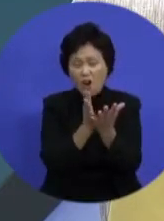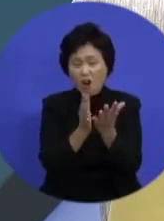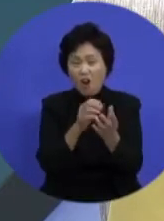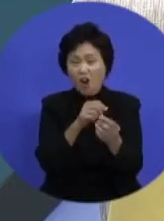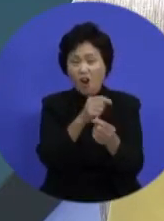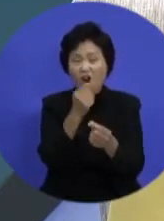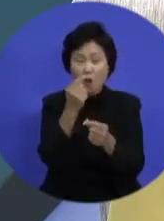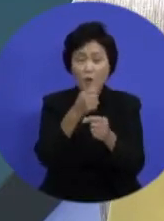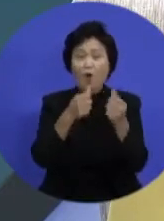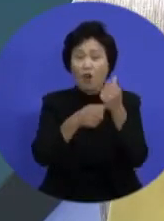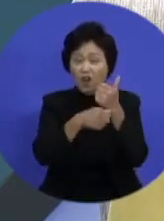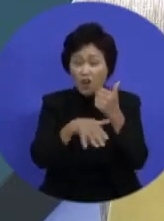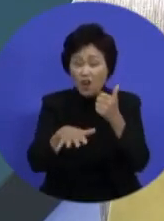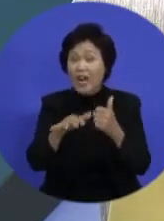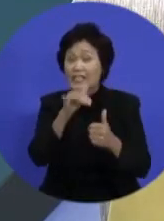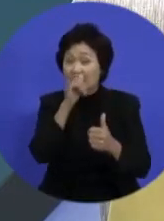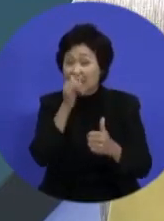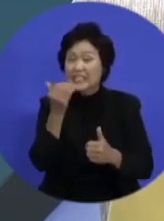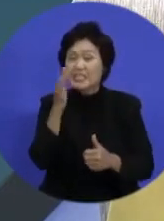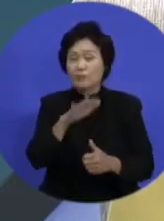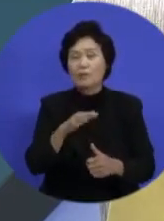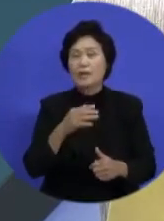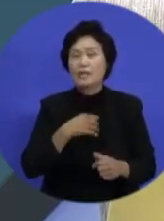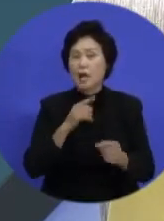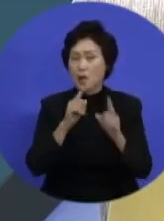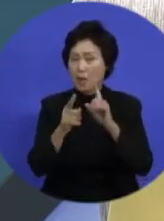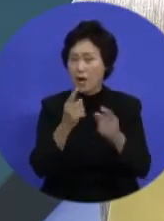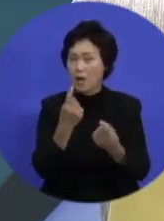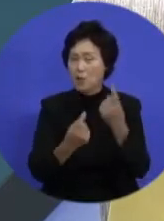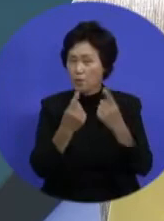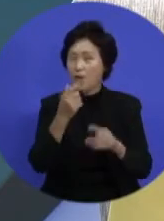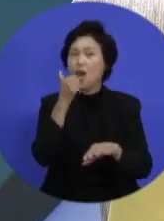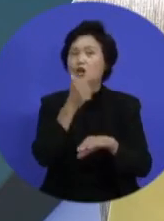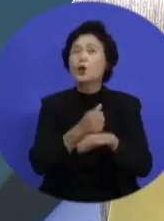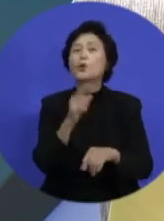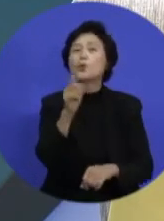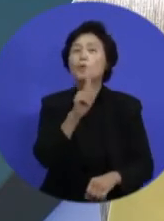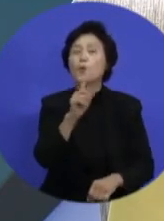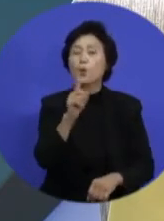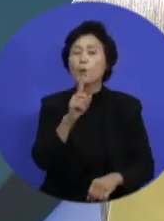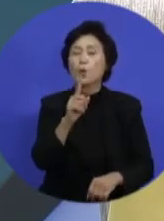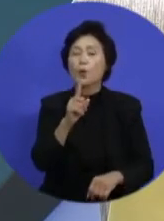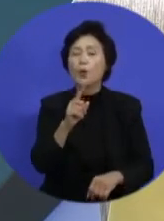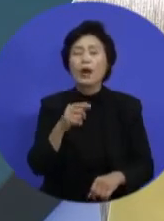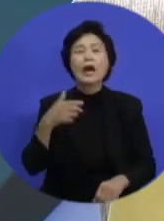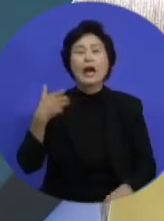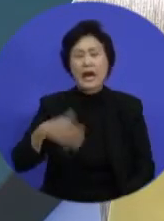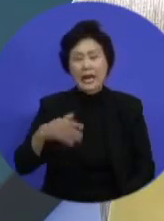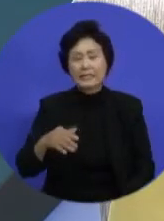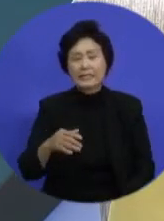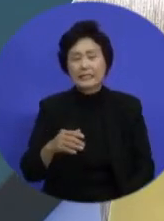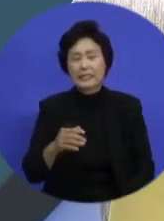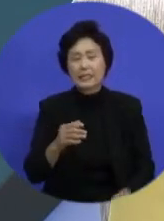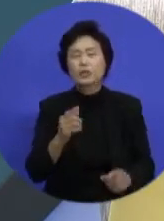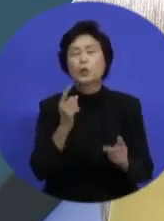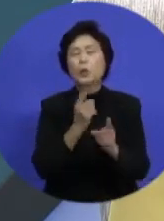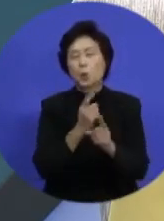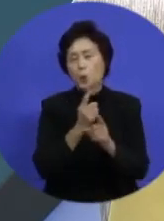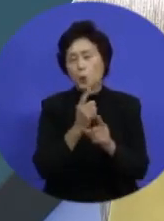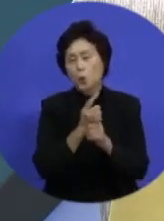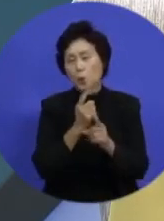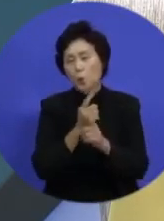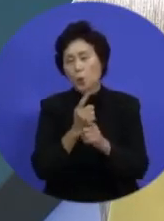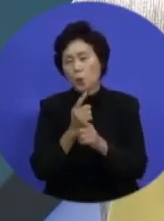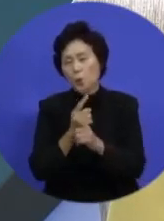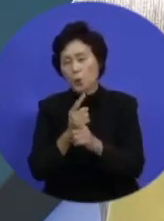이렇게 제 의견을 말하기보다는 그냥 결론적으로 말씀드리면 이게 좀 더 아직은 보듬어야 할 과정인 것 같아요. 뭔가